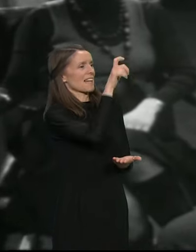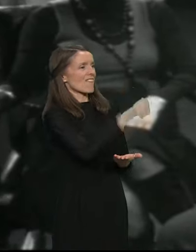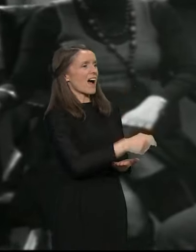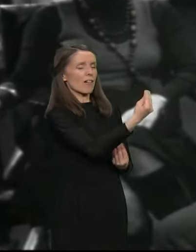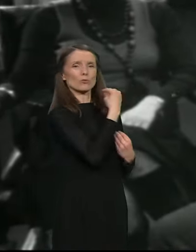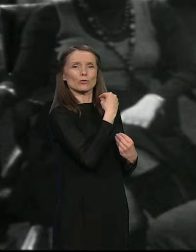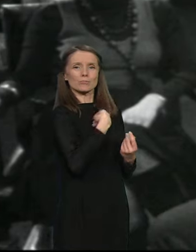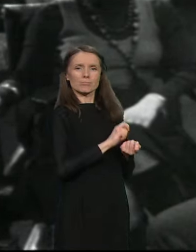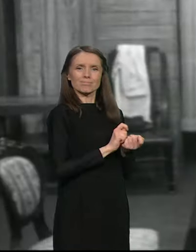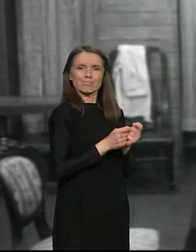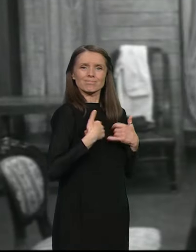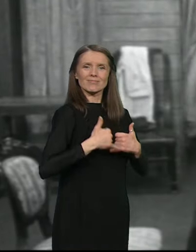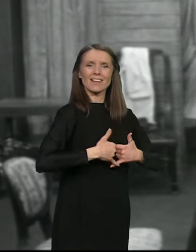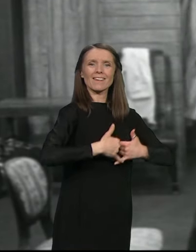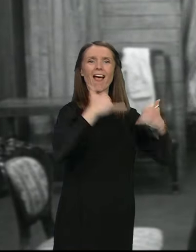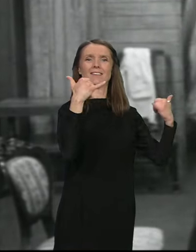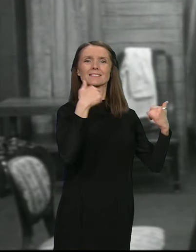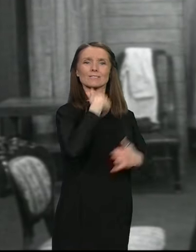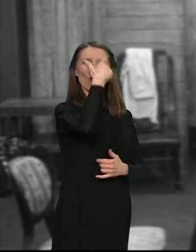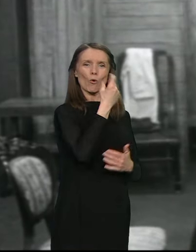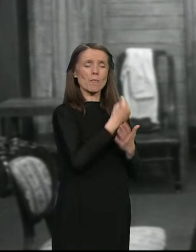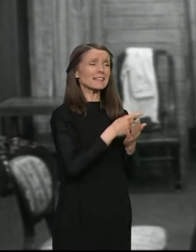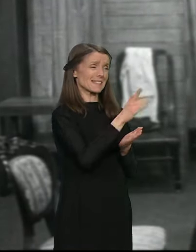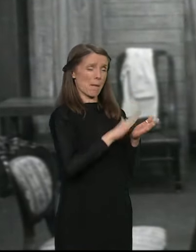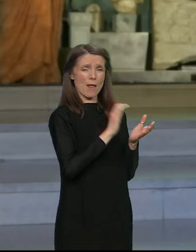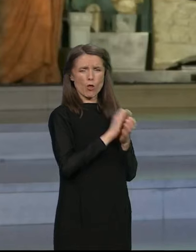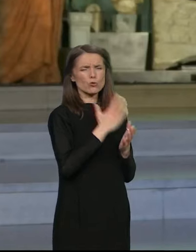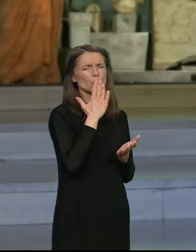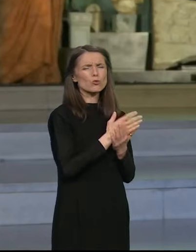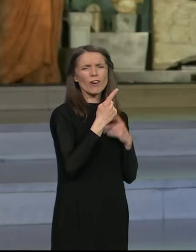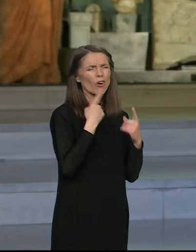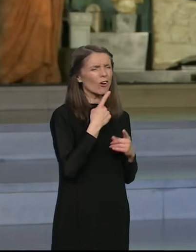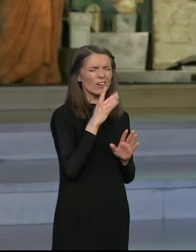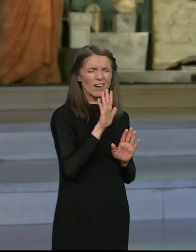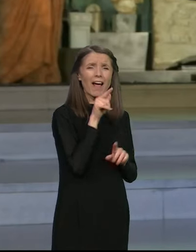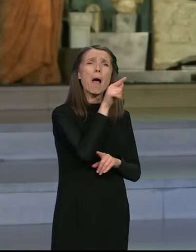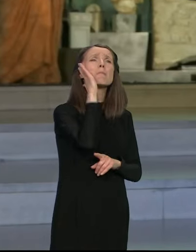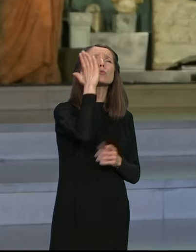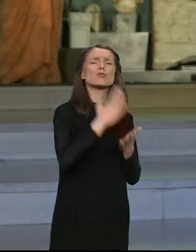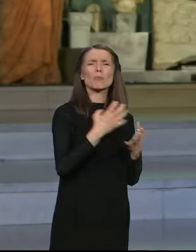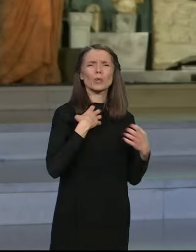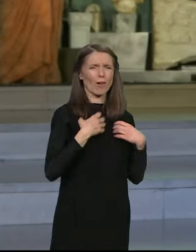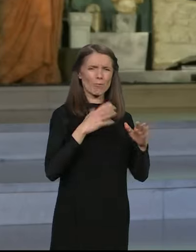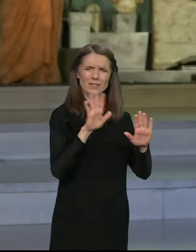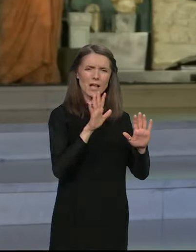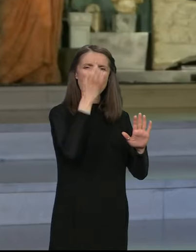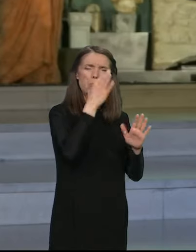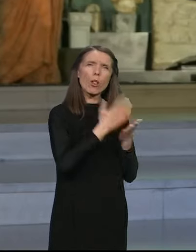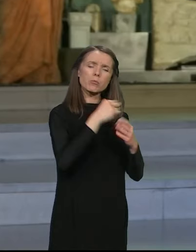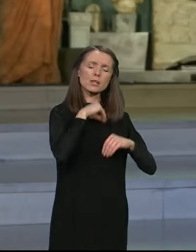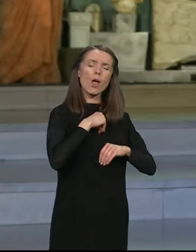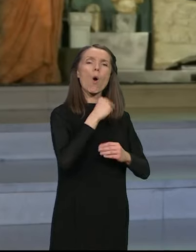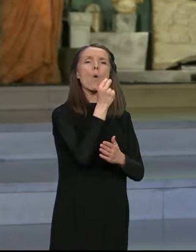moga razvoja kao umetnice. I uvek mi je govorio, znaš šta, nemoj da budeš glumica, budi umetnik. To su stvarno